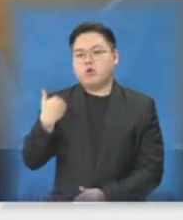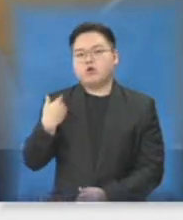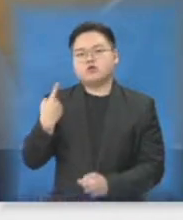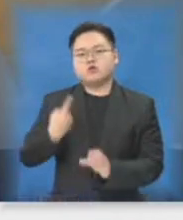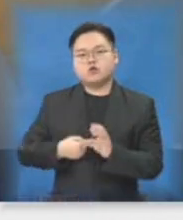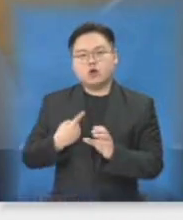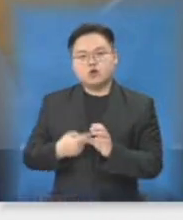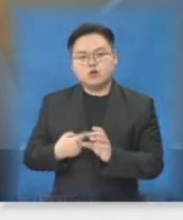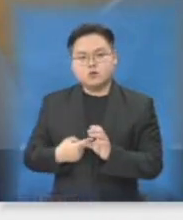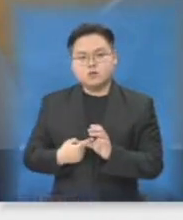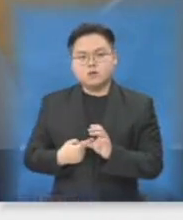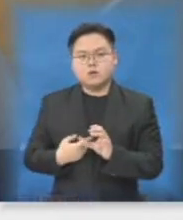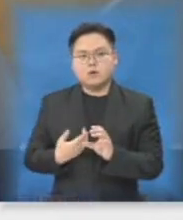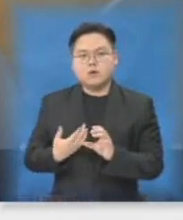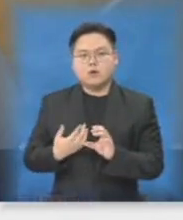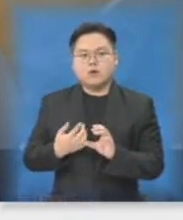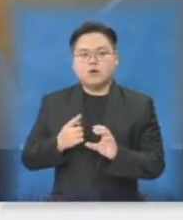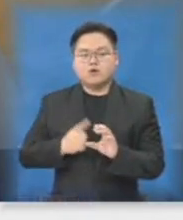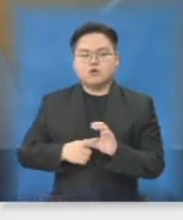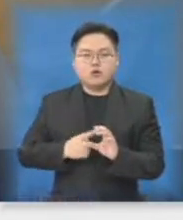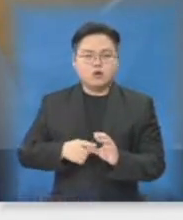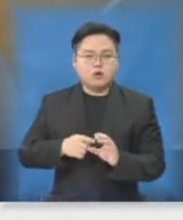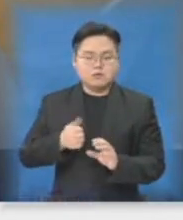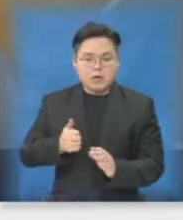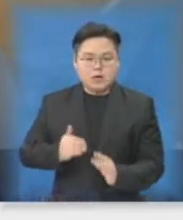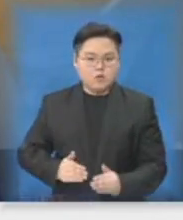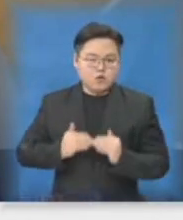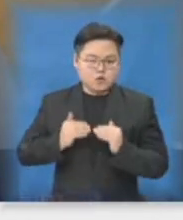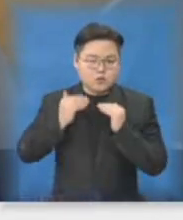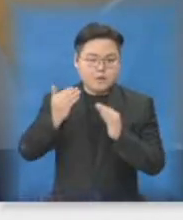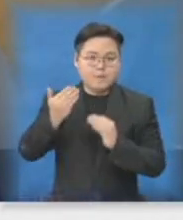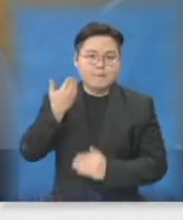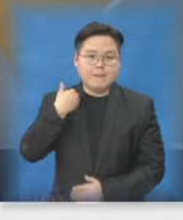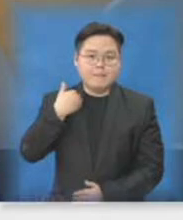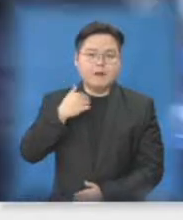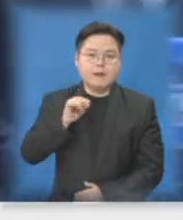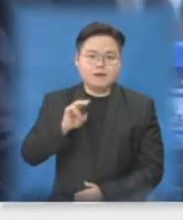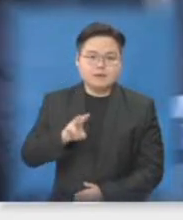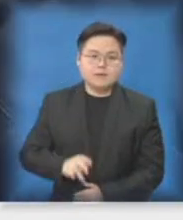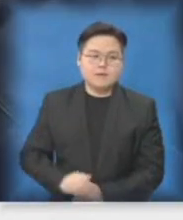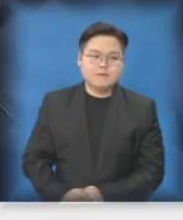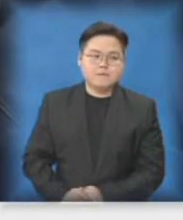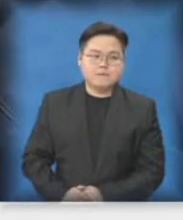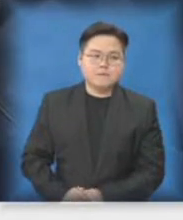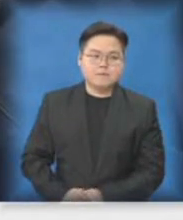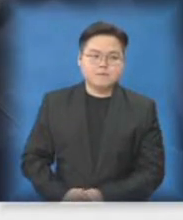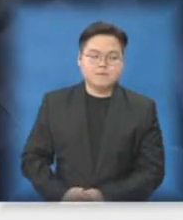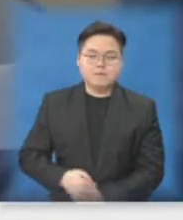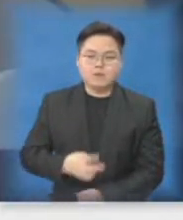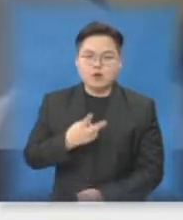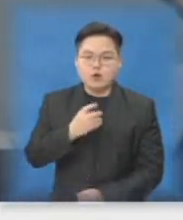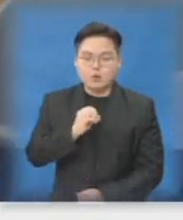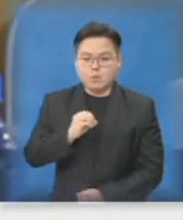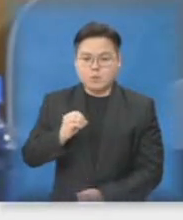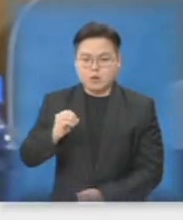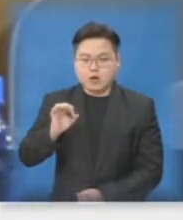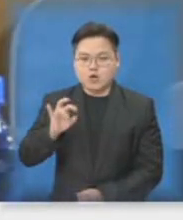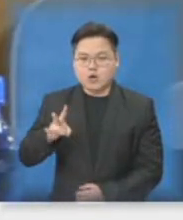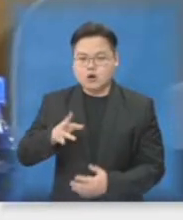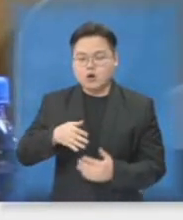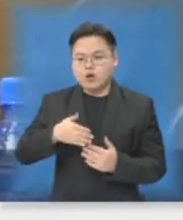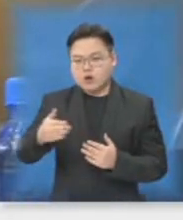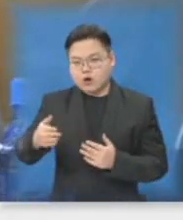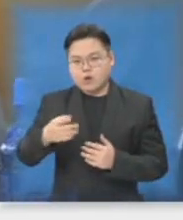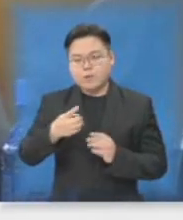үед ч тэр нэлээд босронгуй талдаа хөгжиж ирсэн. Зүгээр 2000-ад оноос хойш 96-7